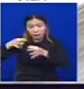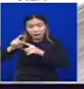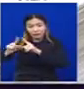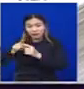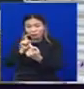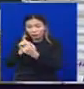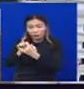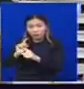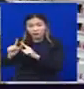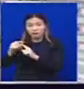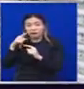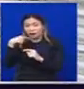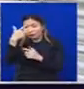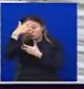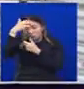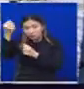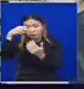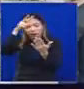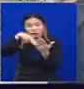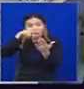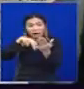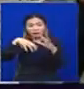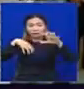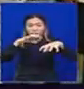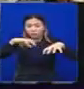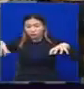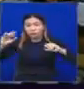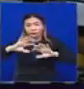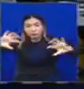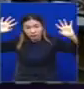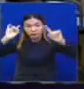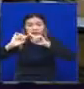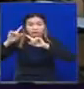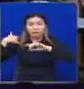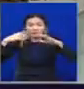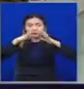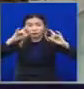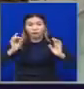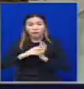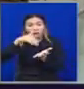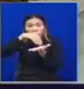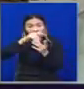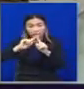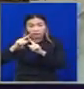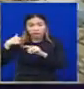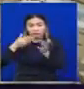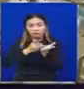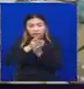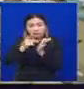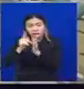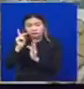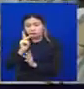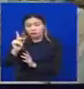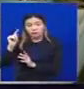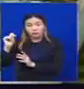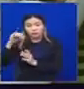ามติ4เล่มผู้ที่สนใจสามารถอ่านได้ตามสถานที่ราชการอาทิศาลาว่าการจังหวัดสำนักงานเขตสำนักงานกกต.